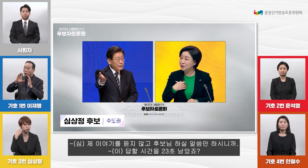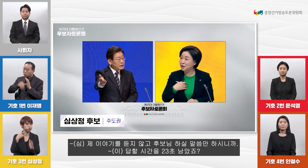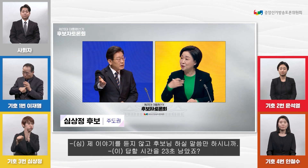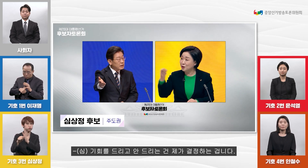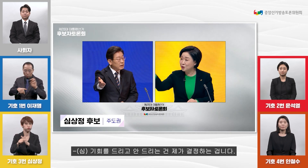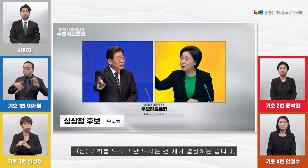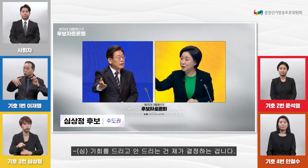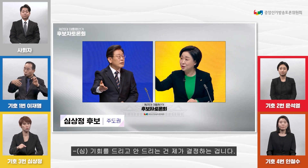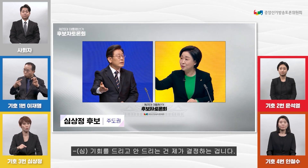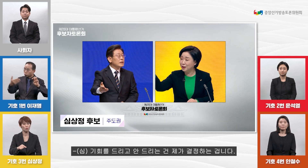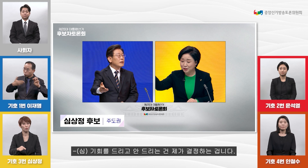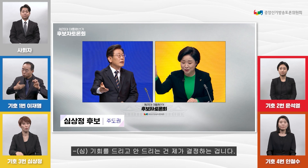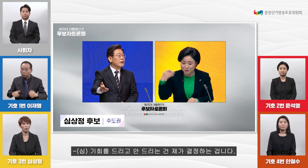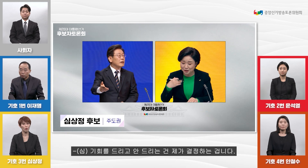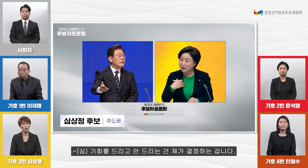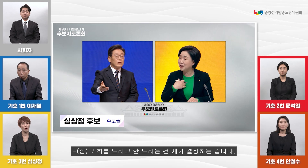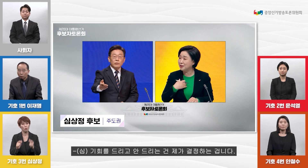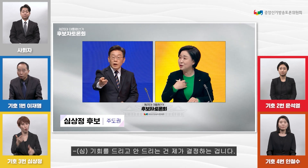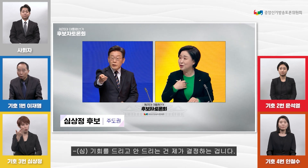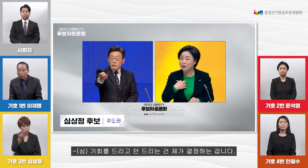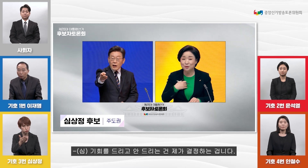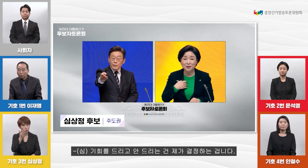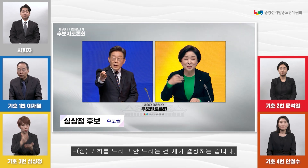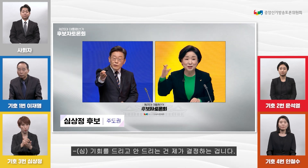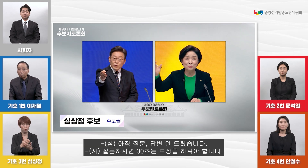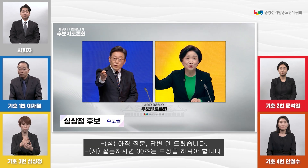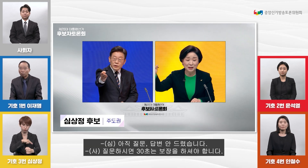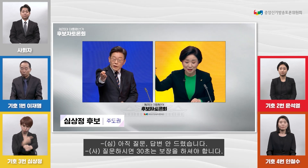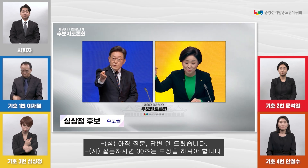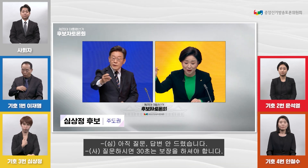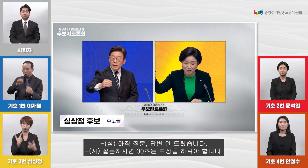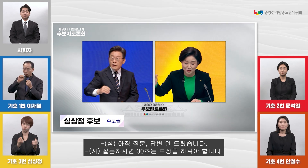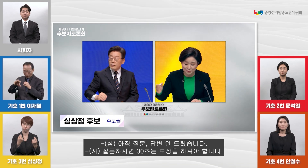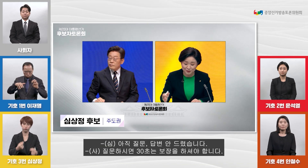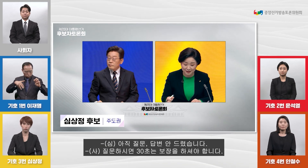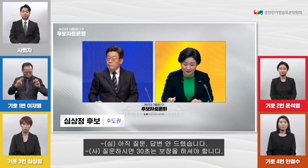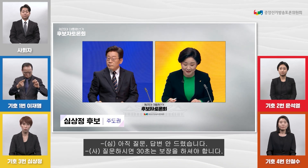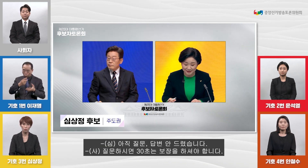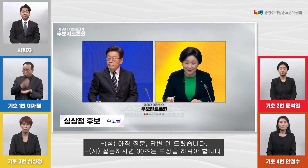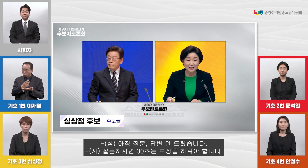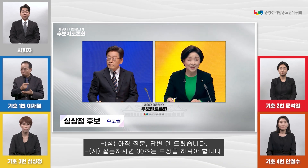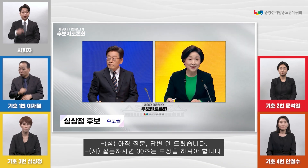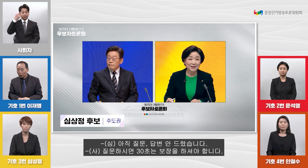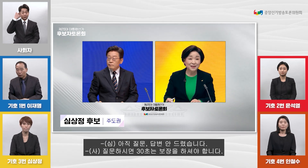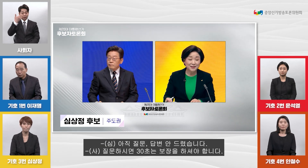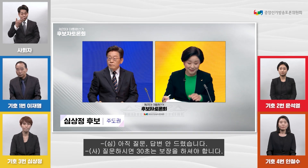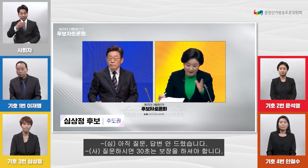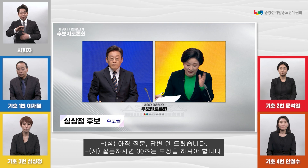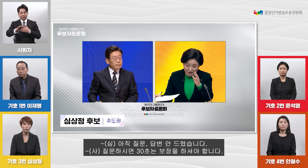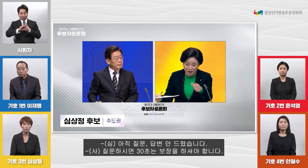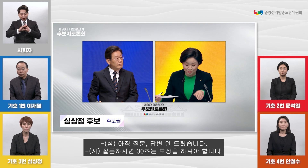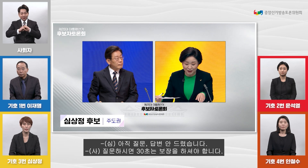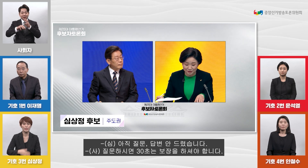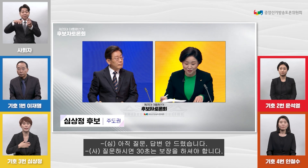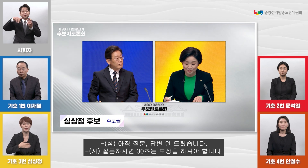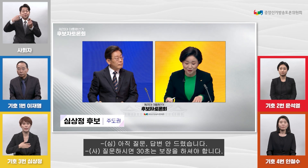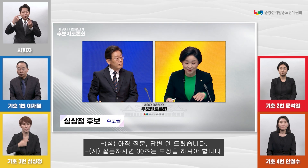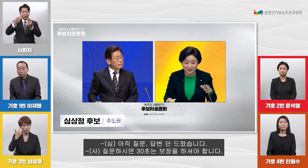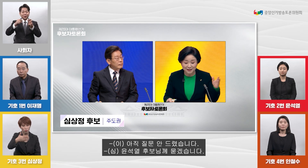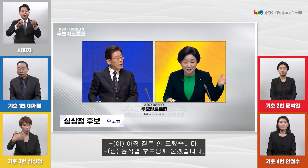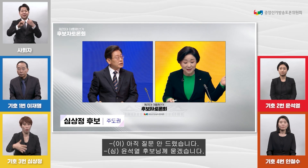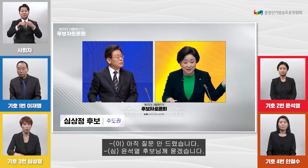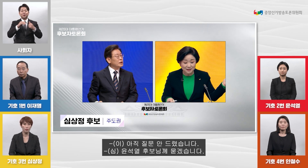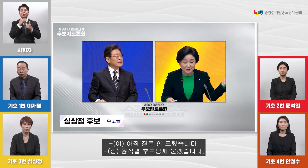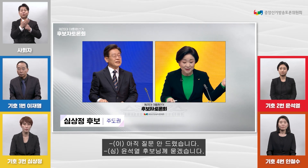이건 기회를 드리고 안 드리는 건 제가 결정하는 다 겁니다. 아직 질문 받도록 돼 답변 안 드렸습니다. 질문하시면 30초는 보장을 네, 하셔야 아직 질문 합니다. 안